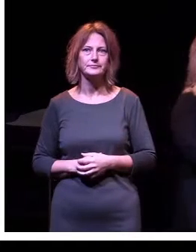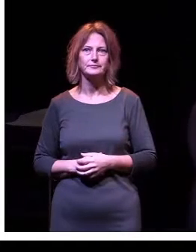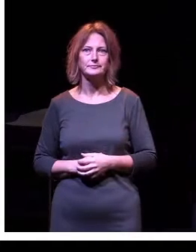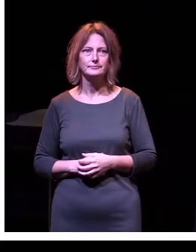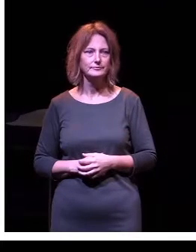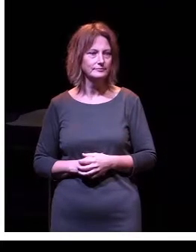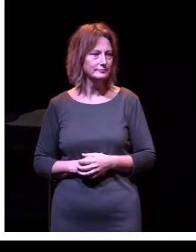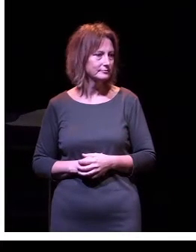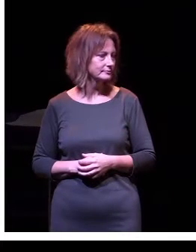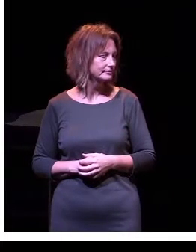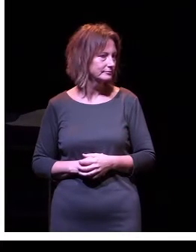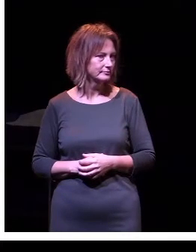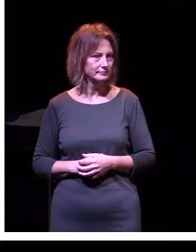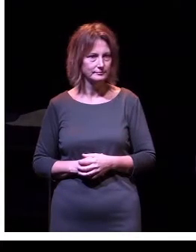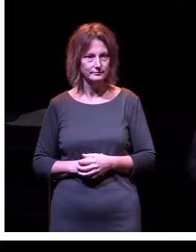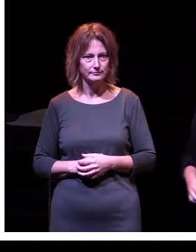Ja, tack.